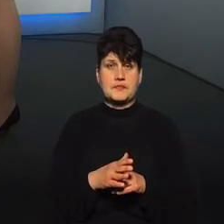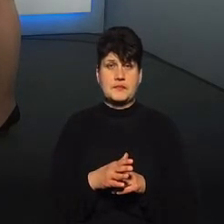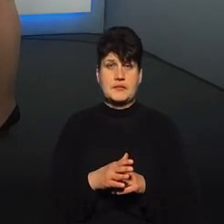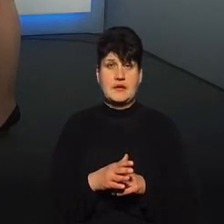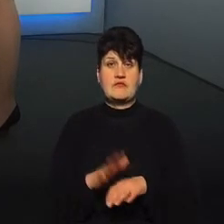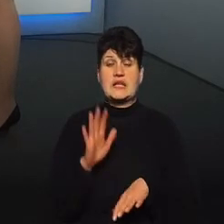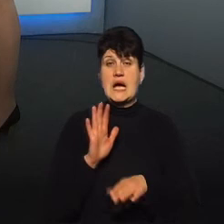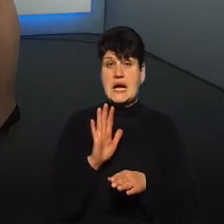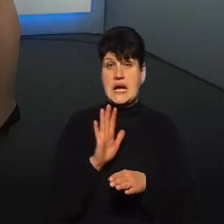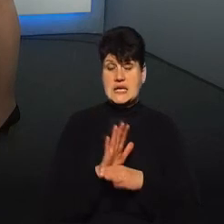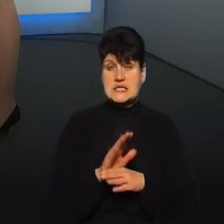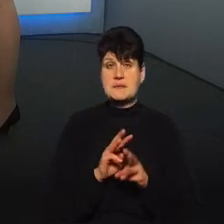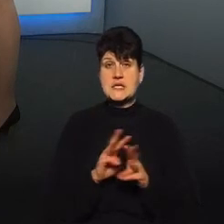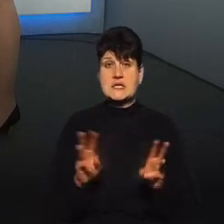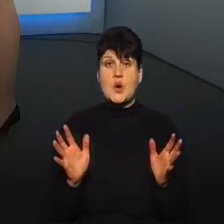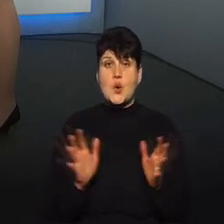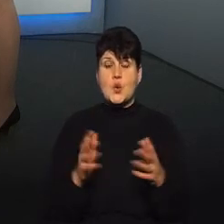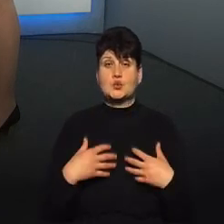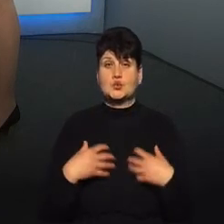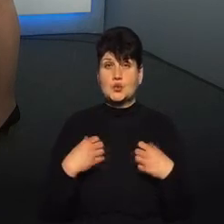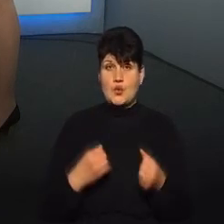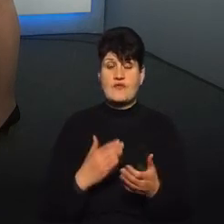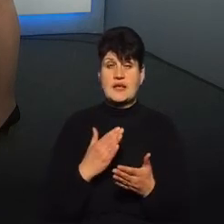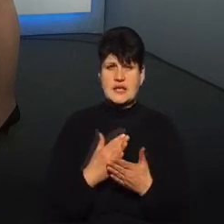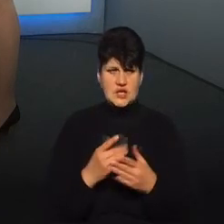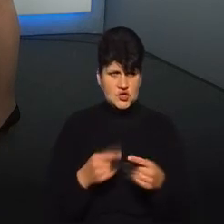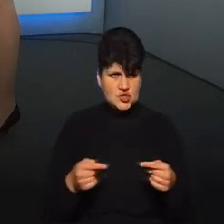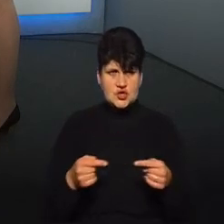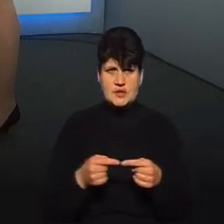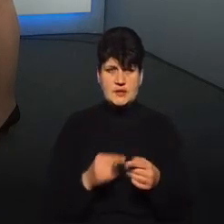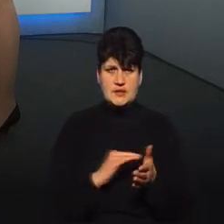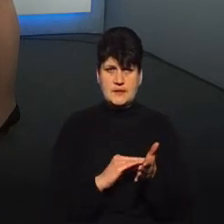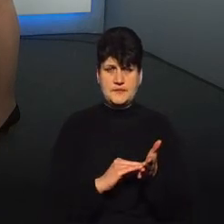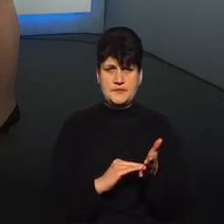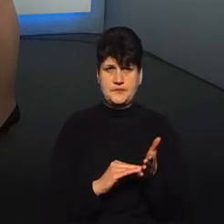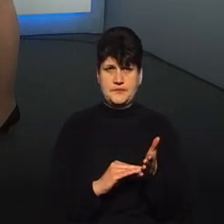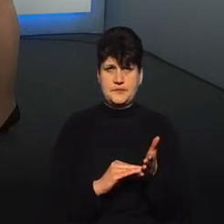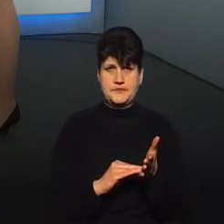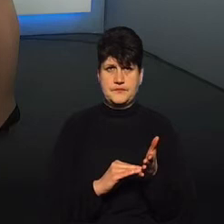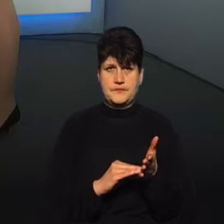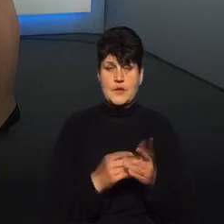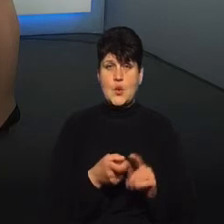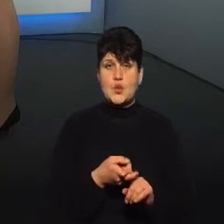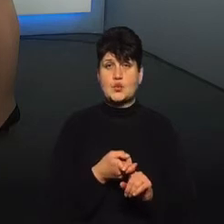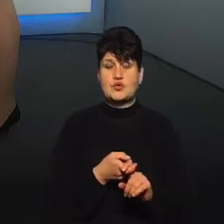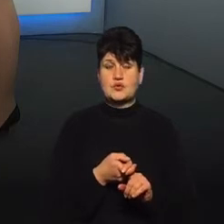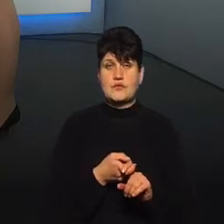Міністерства охорони здоров'я є чіткі показання стосовно